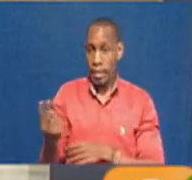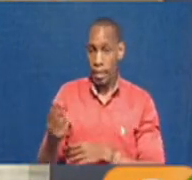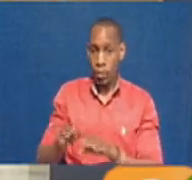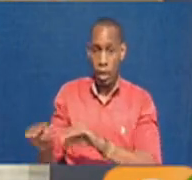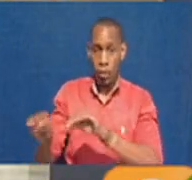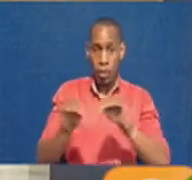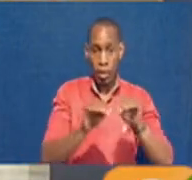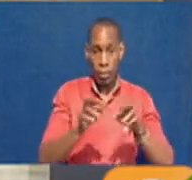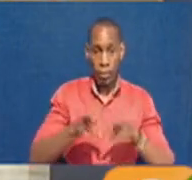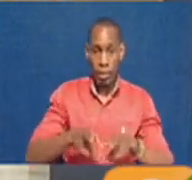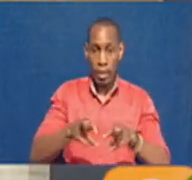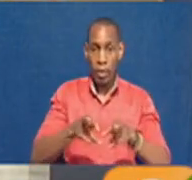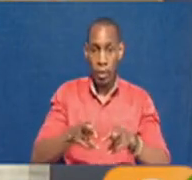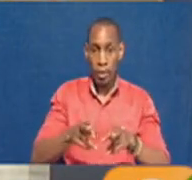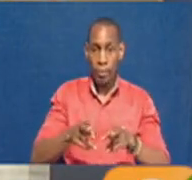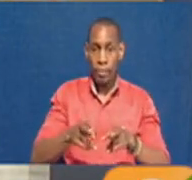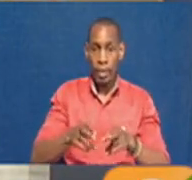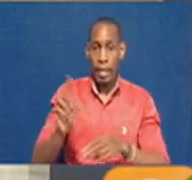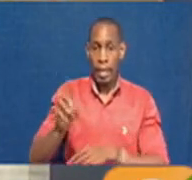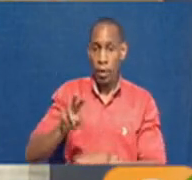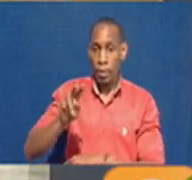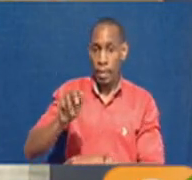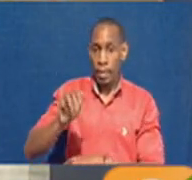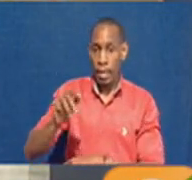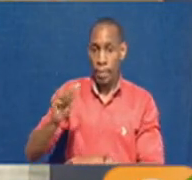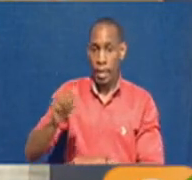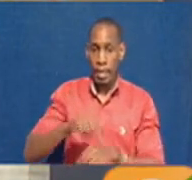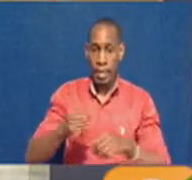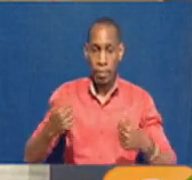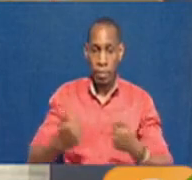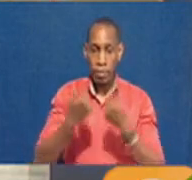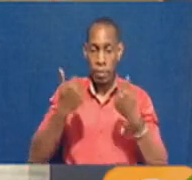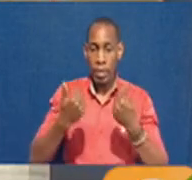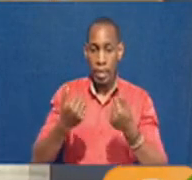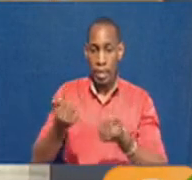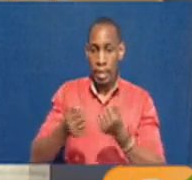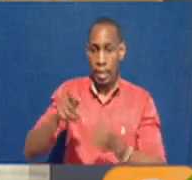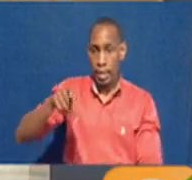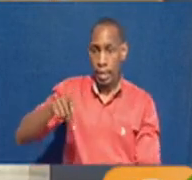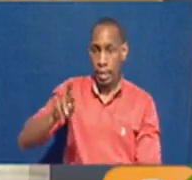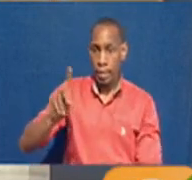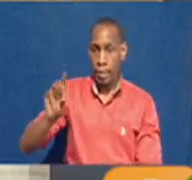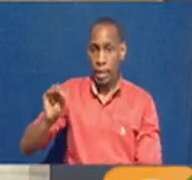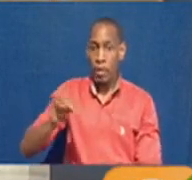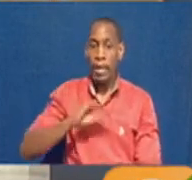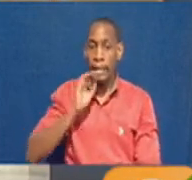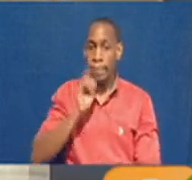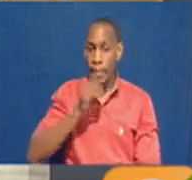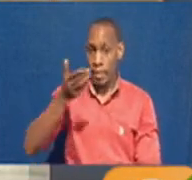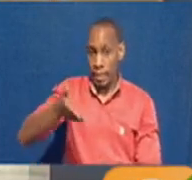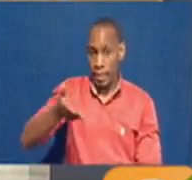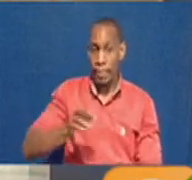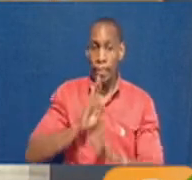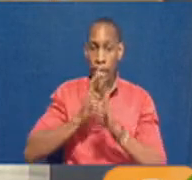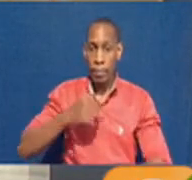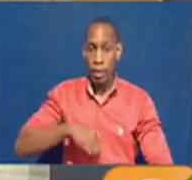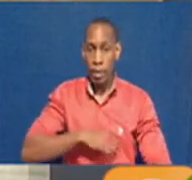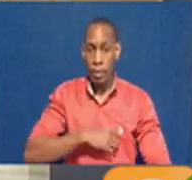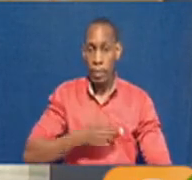wakivuka barabara ya Nairobi-Namanga wakati waligongwa na gari aina ya Prado na wakapoteza maisha yao papo hapo. Emily